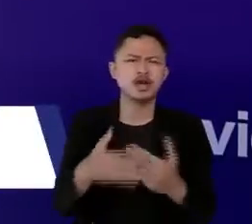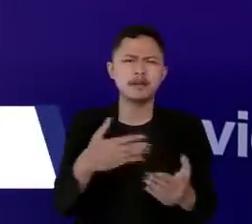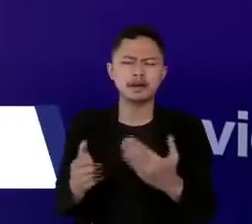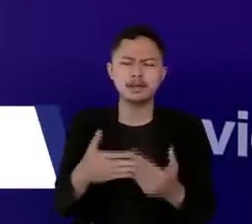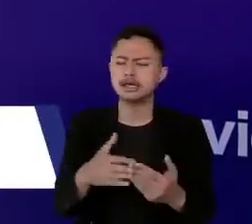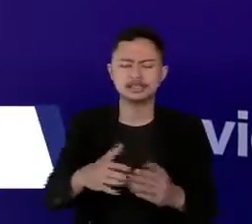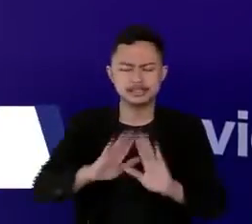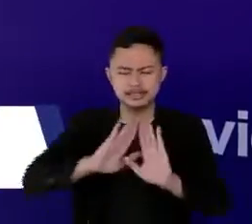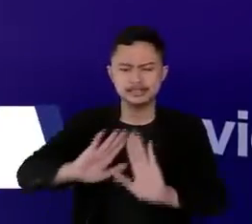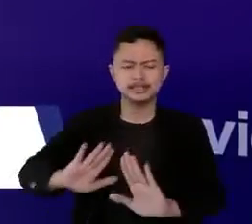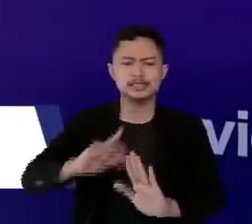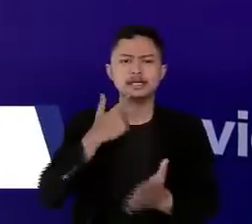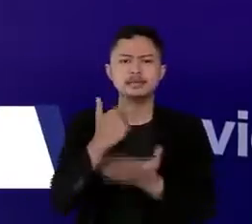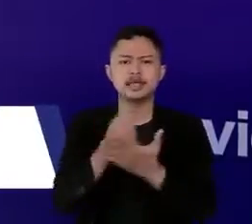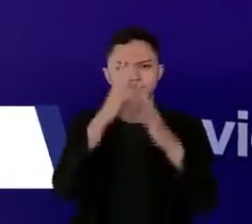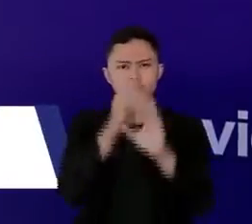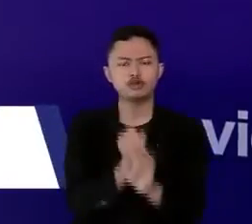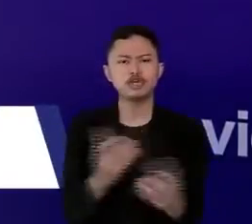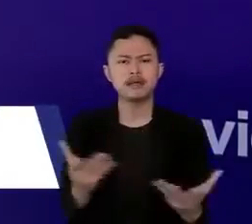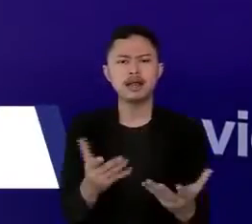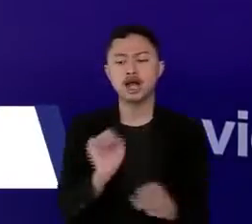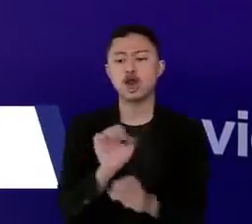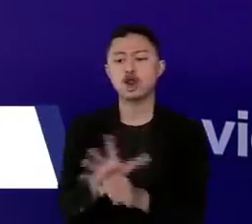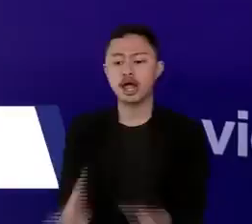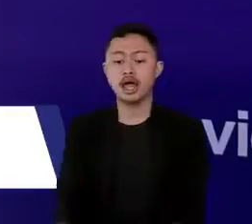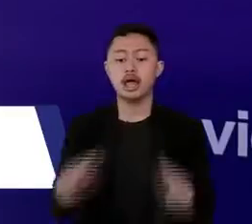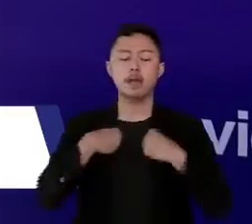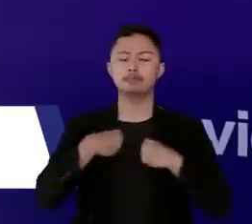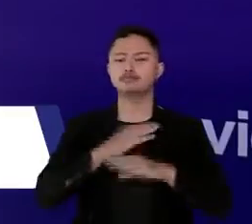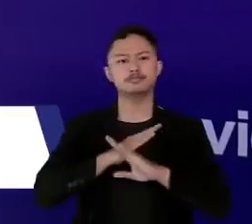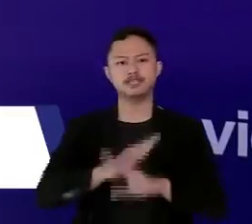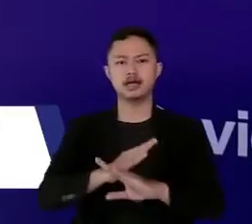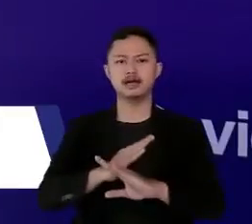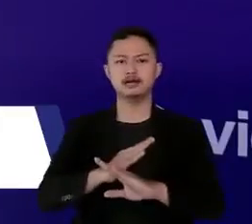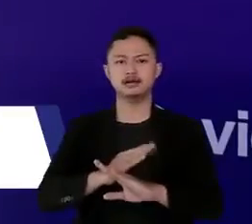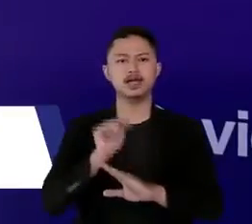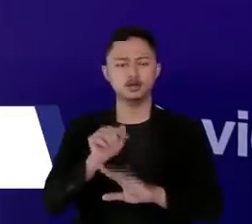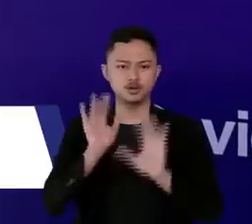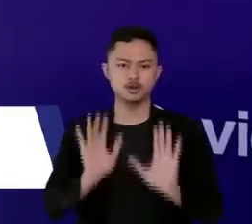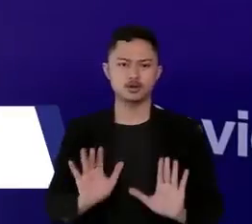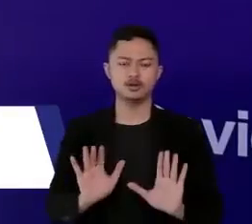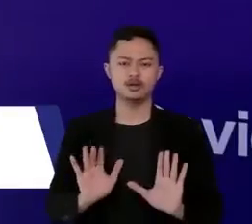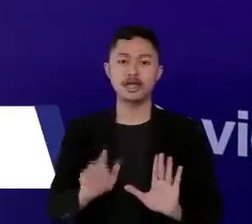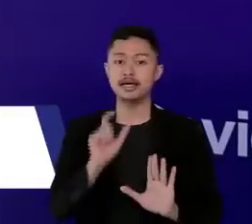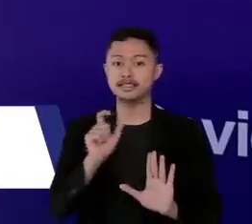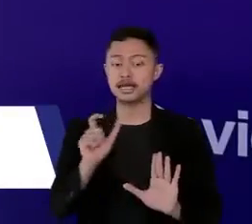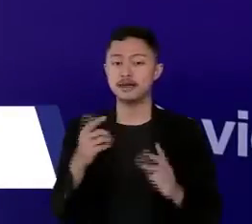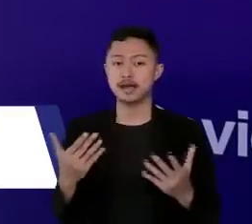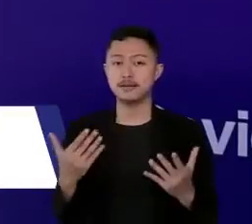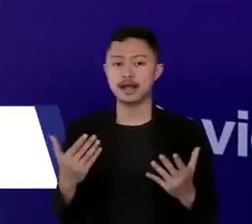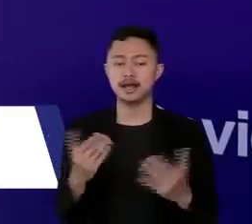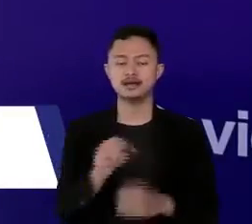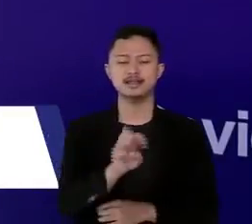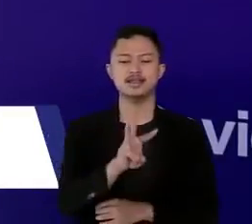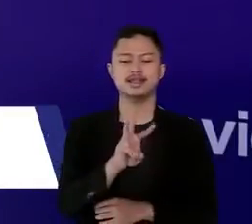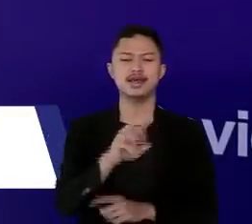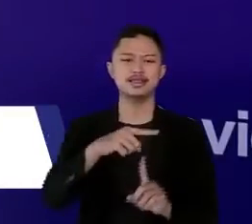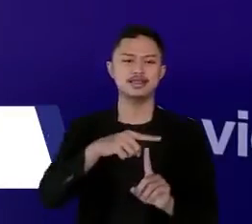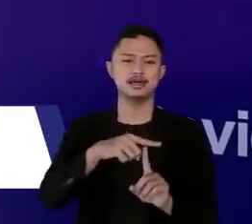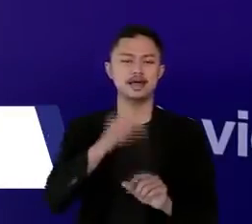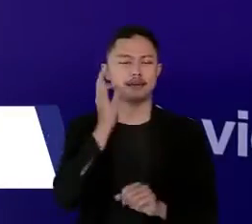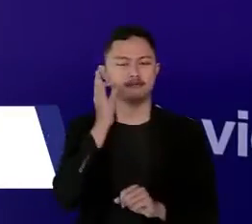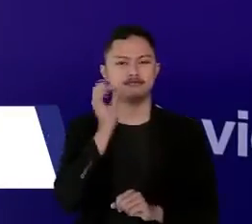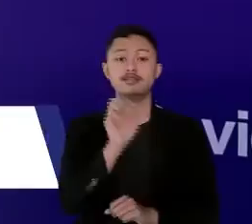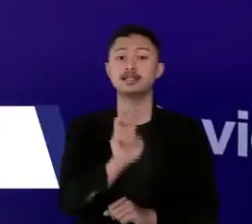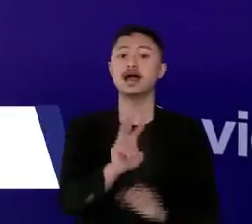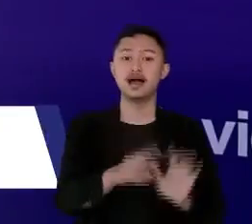bagaimana caranya supaya tidak masuk kedalam tubuh Nah itu tadi ada intervensi mulai dari tiga te3